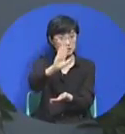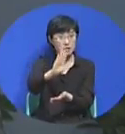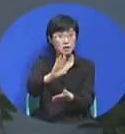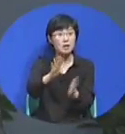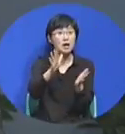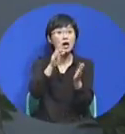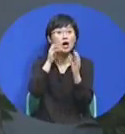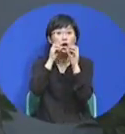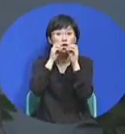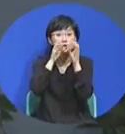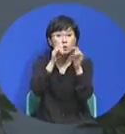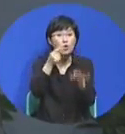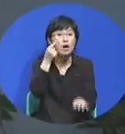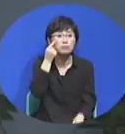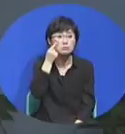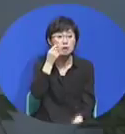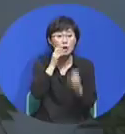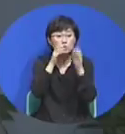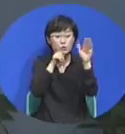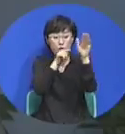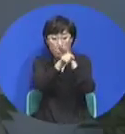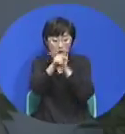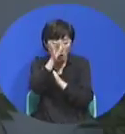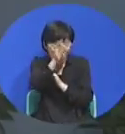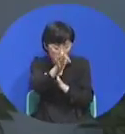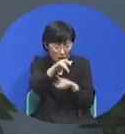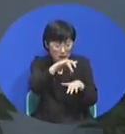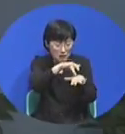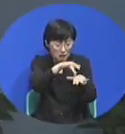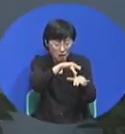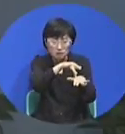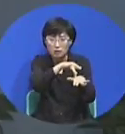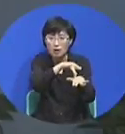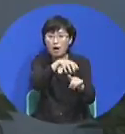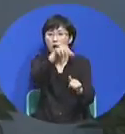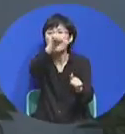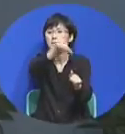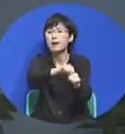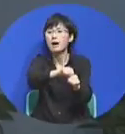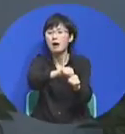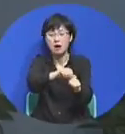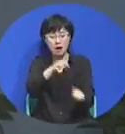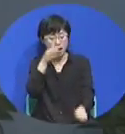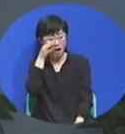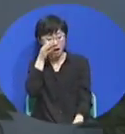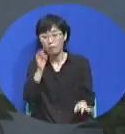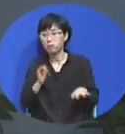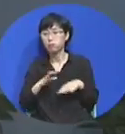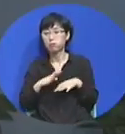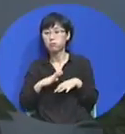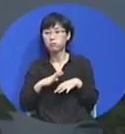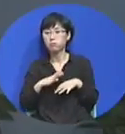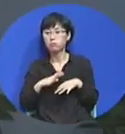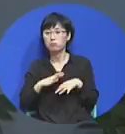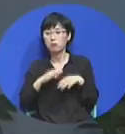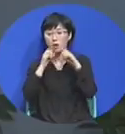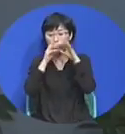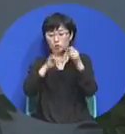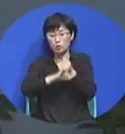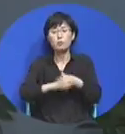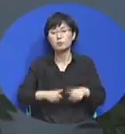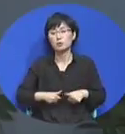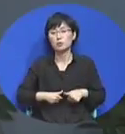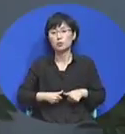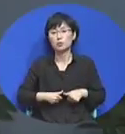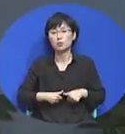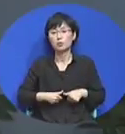you why do you keep speaking about Satan? When you go to the field, you see that reality. You have no choice but to preach the gospel. 이 이스라엘이